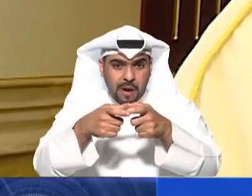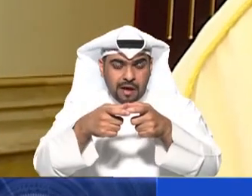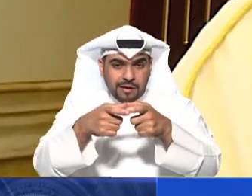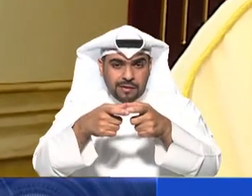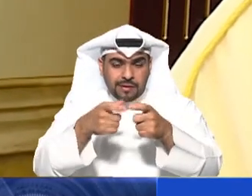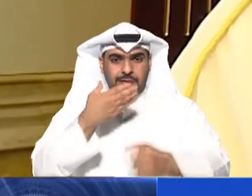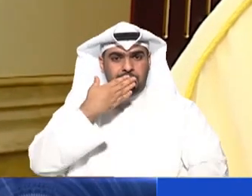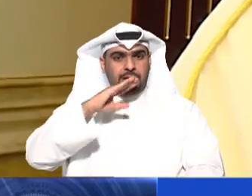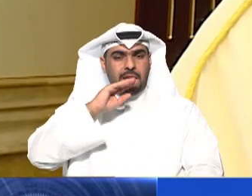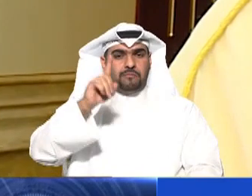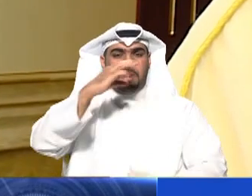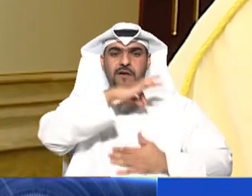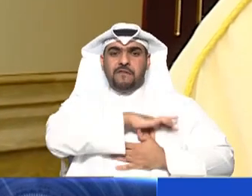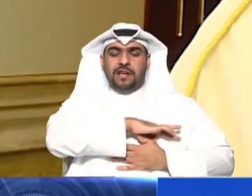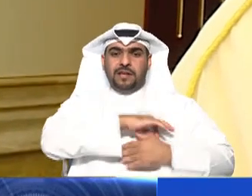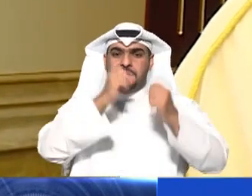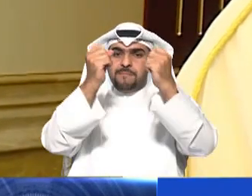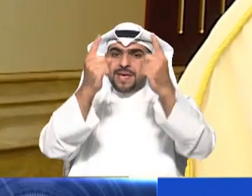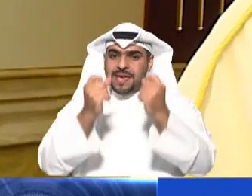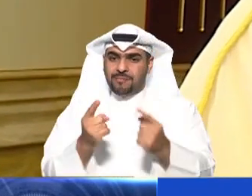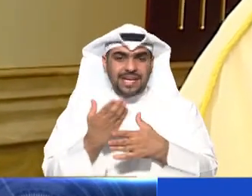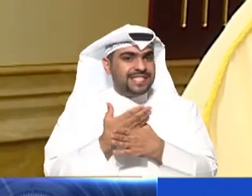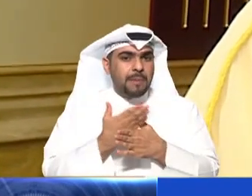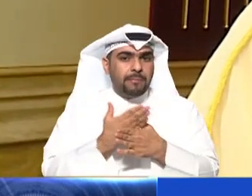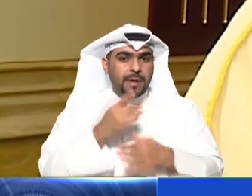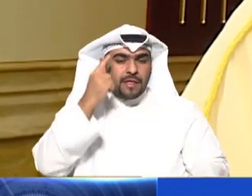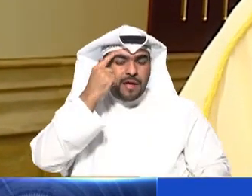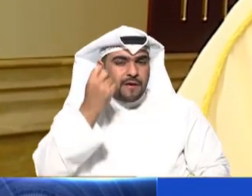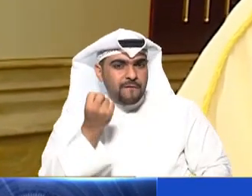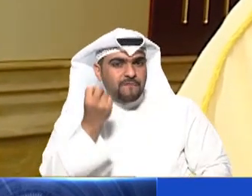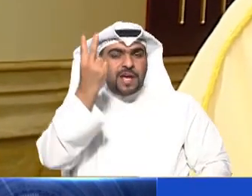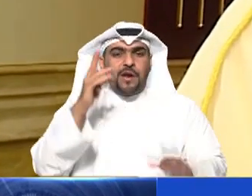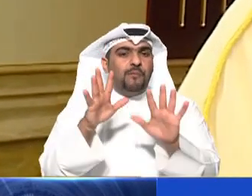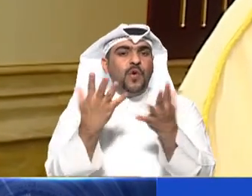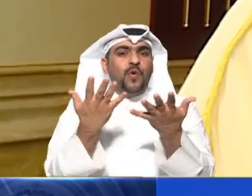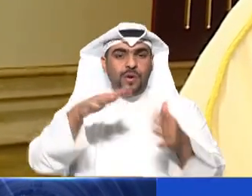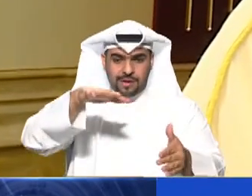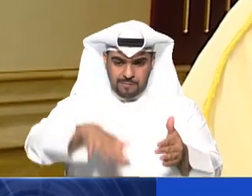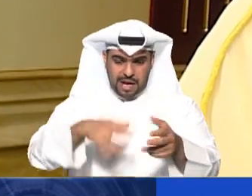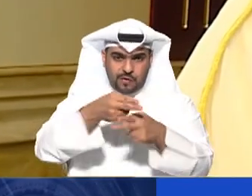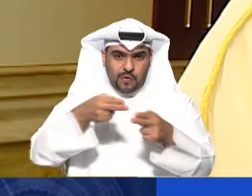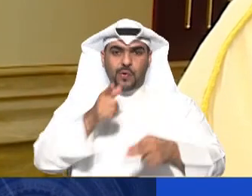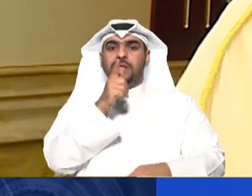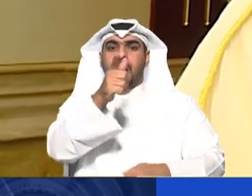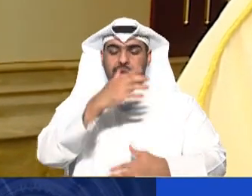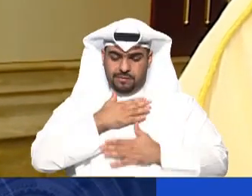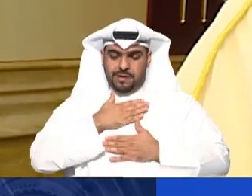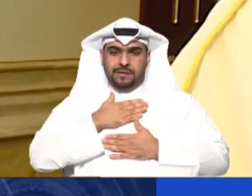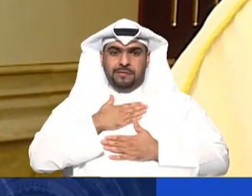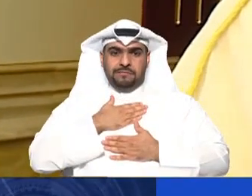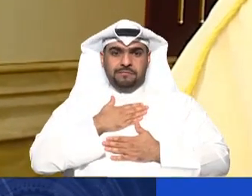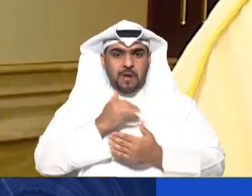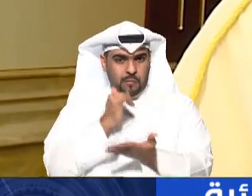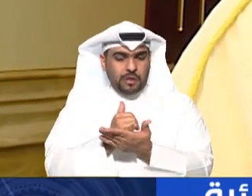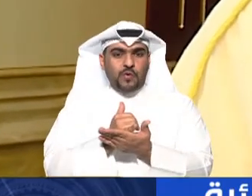قدما في تطوير البوابة البيئية الخليجية وتقديم الشكر لدولة الكويت على استضافتها لهذه البوابة التي من خلالها